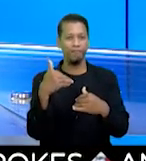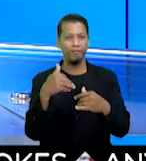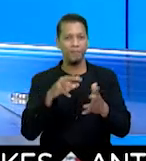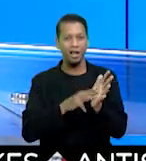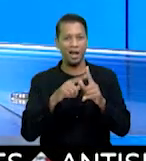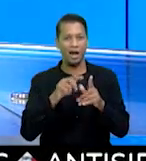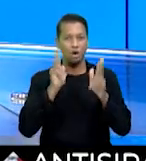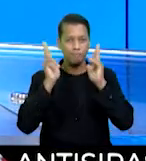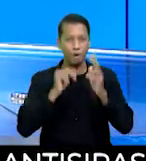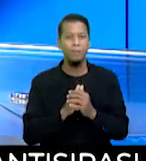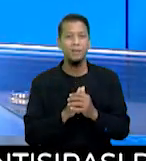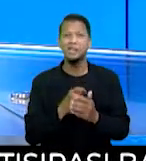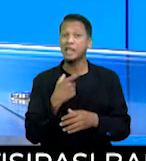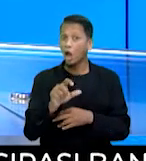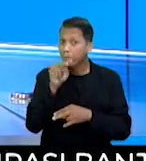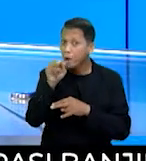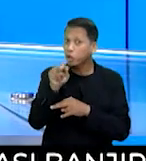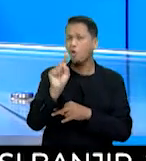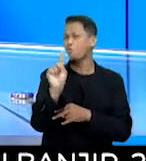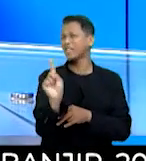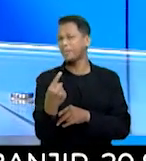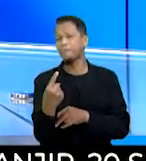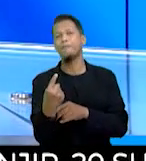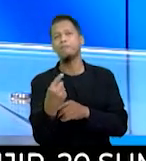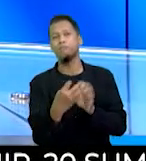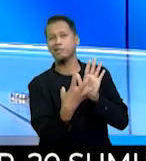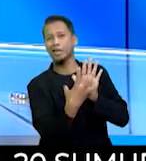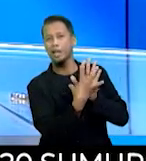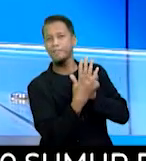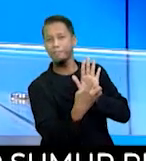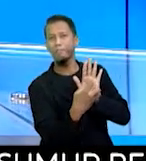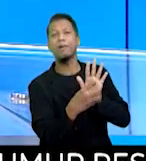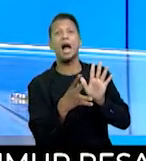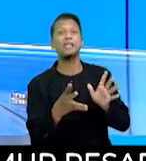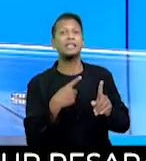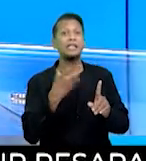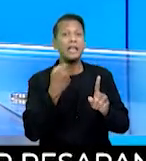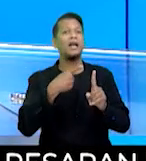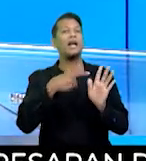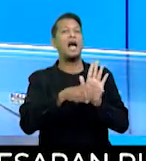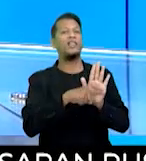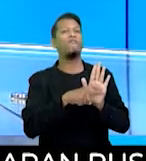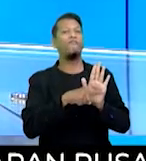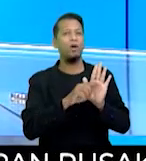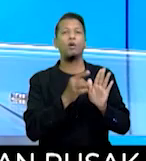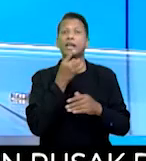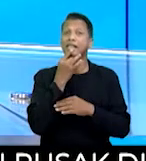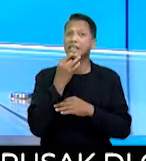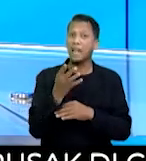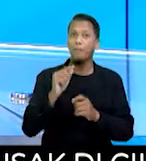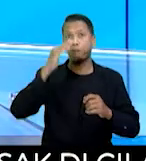Setiap calon penonton diwajibkan screening COVID-19. Jika hasilnya negatif, maka diizinkan untuk menggunakan bus gratis dari